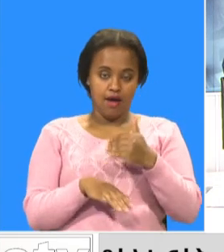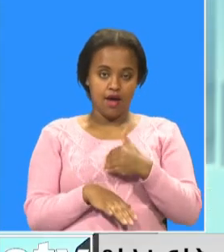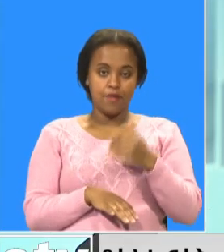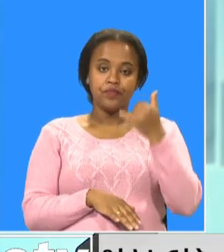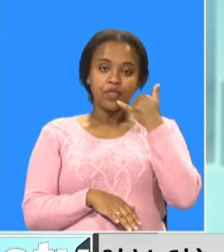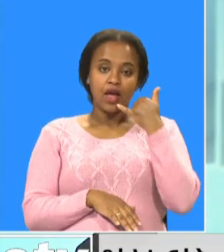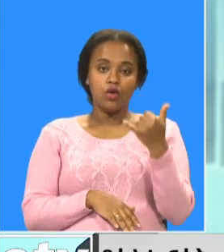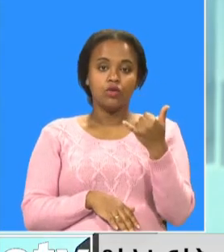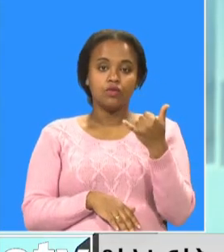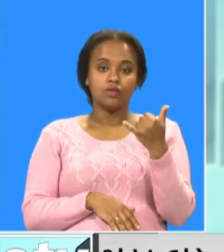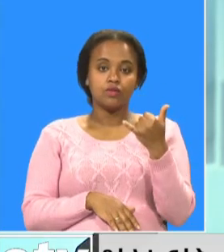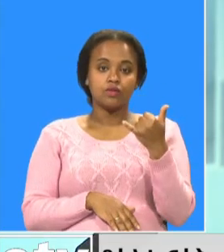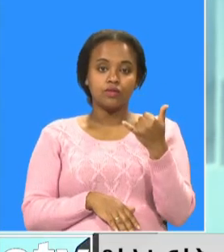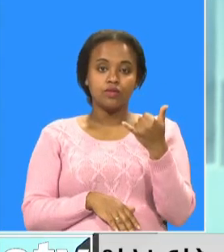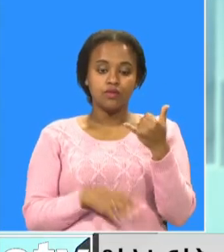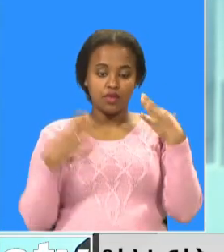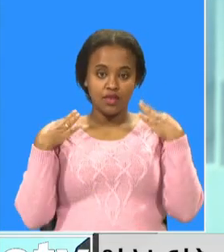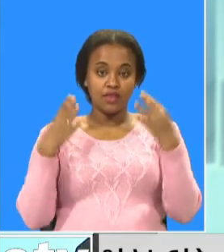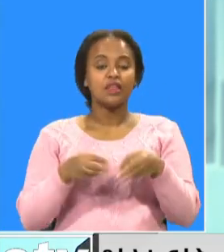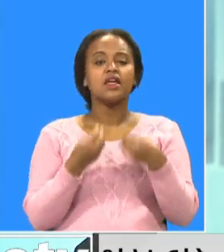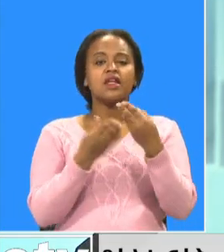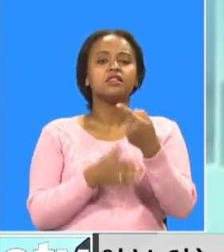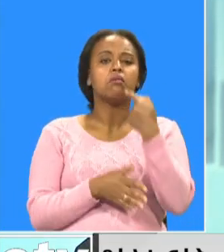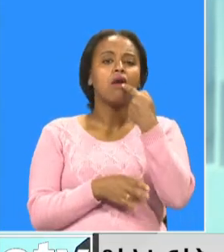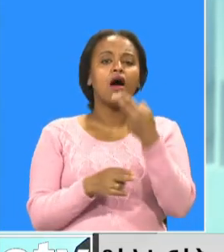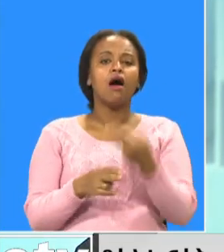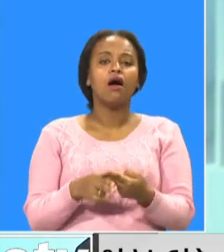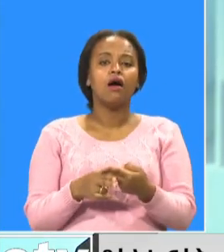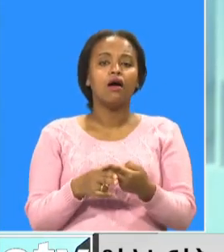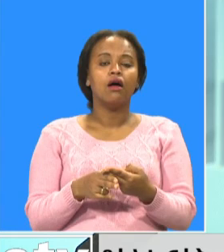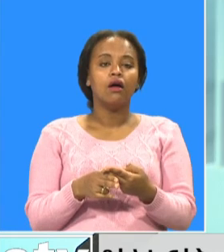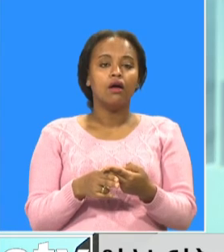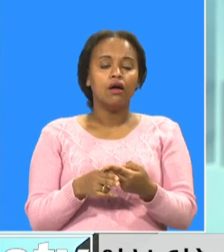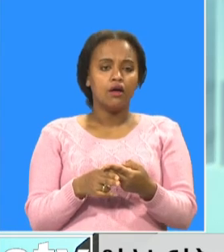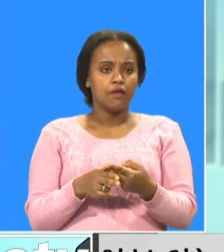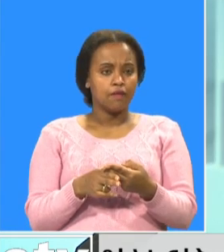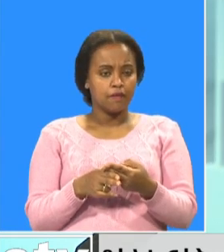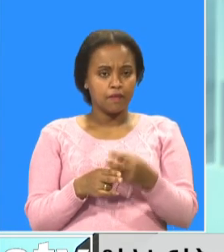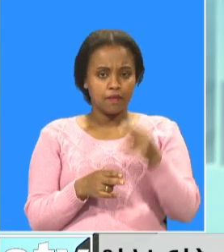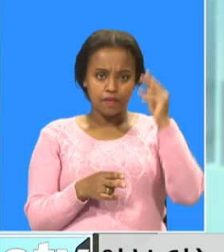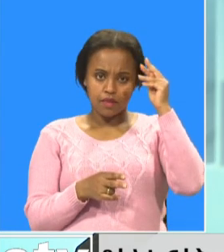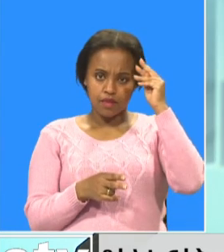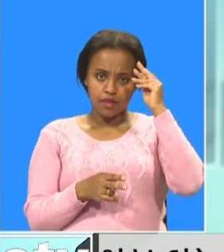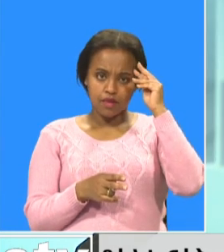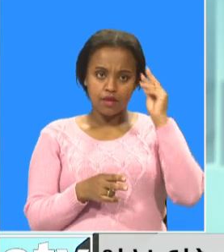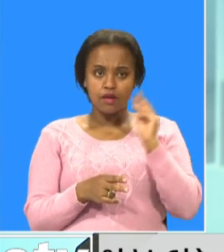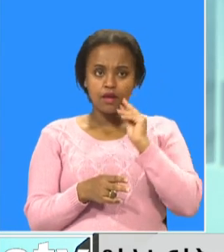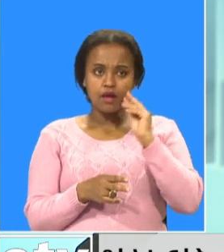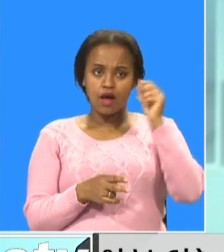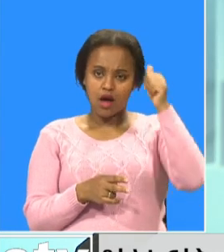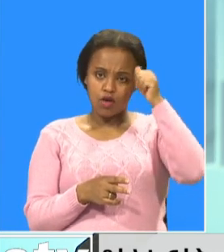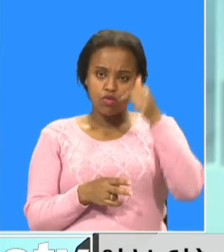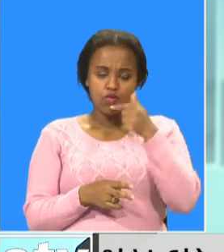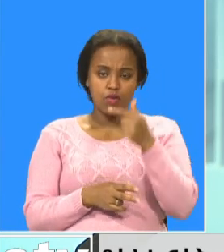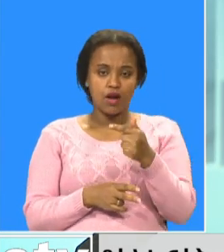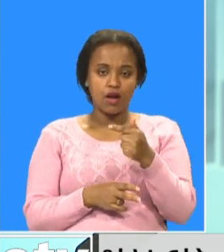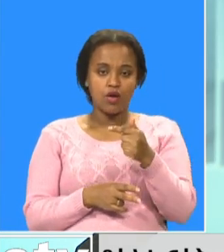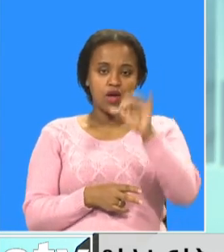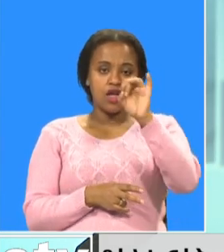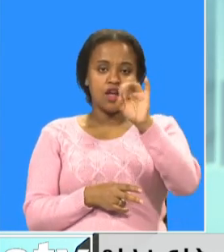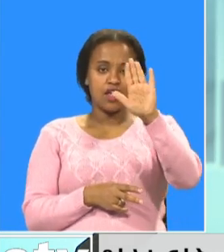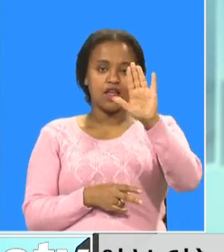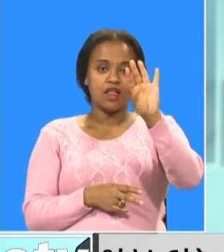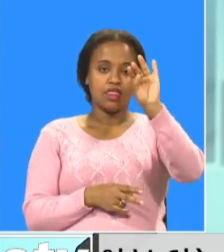ሄሎ ሄሎ፣ ጤና ይስጥልኝ። ማንበል መሰረት አለም ይባላል ከለገጣፉ ነው። እሺ፣ ጥያቄ አስተያየት መቀጠል